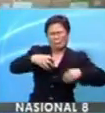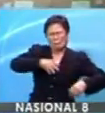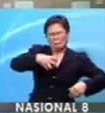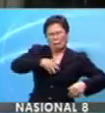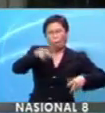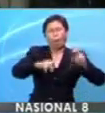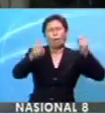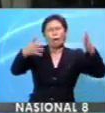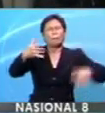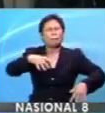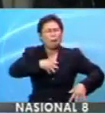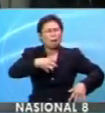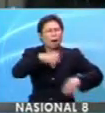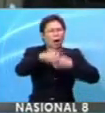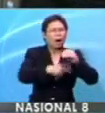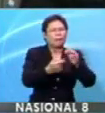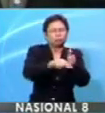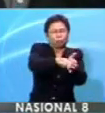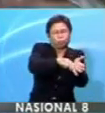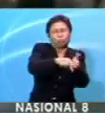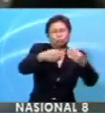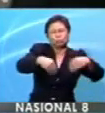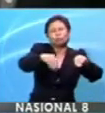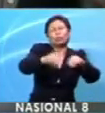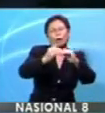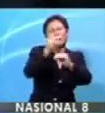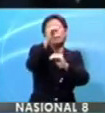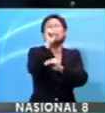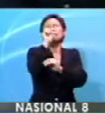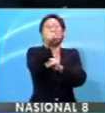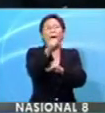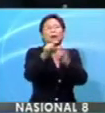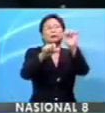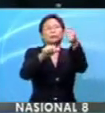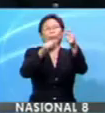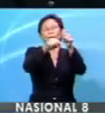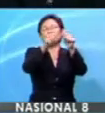daripada orang ramai berkaitan top yang dijual pada harga lebih tinggiitu